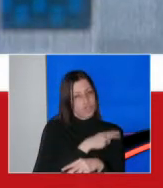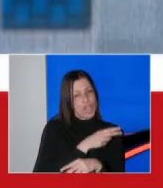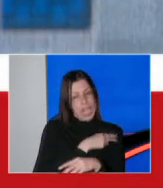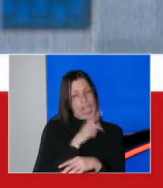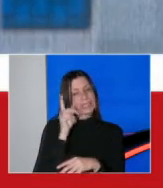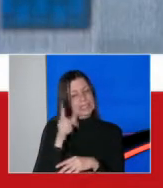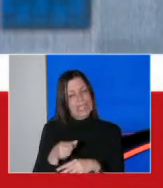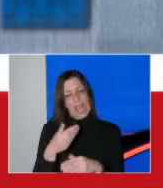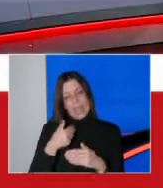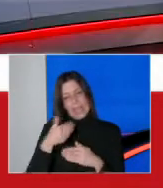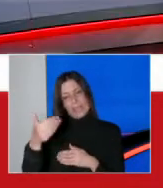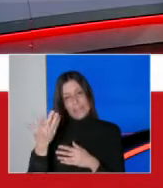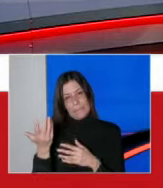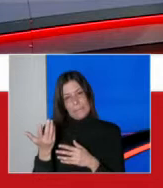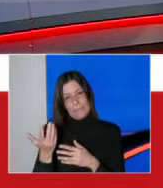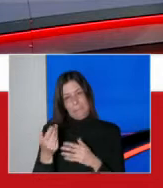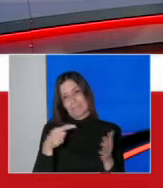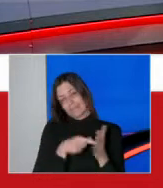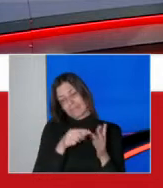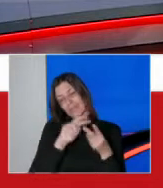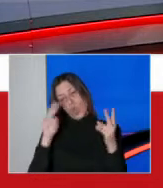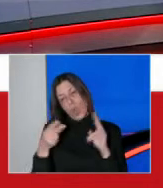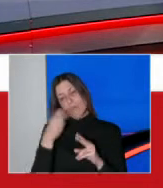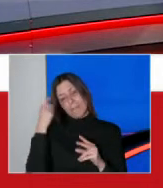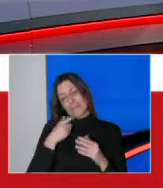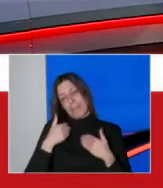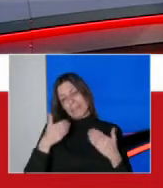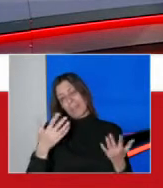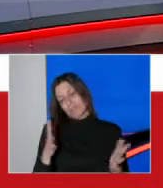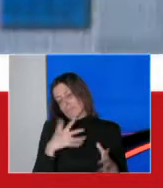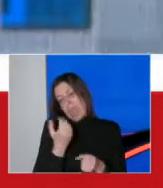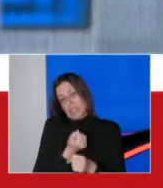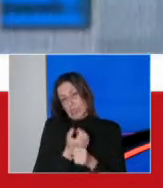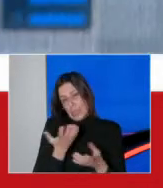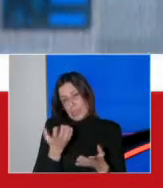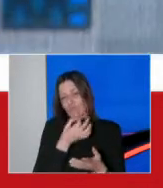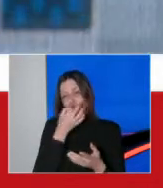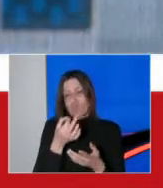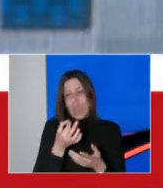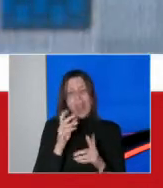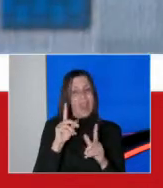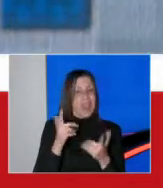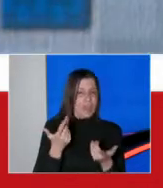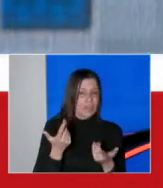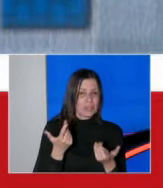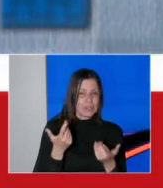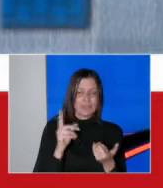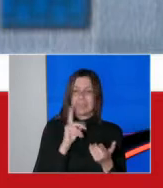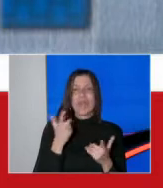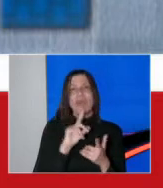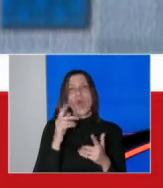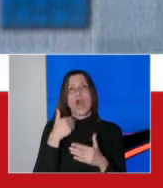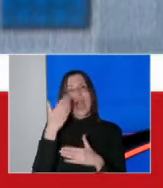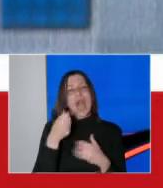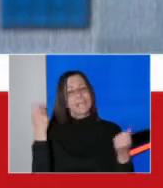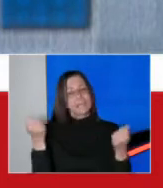צריכה להתקדם. אתה יודע, כי גם עולם הפשע מתקדם, מה לעשות? השאלה היא, למה אבי, למה לא אחרי הפרסום,